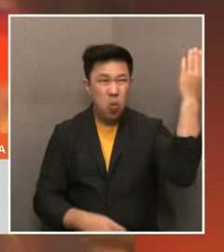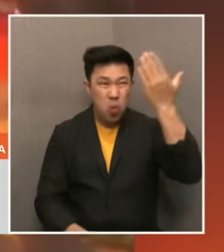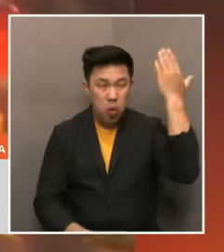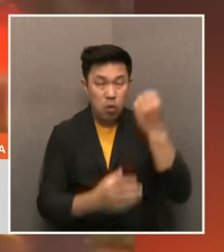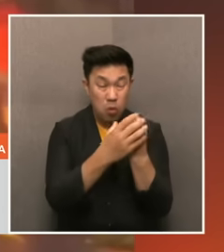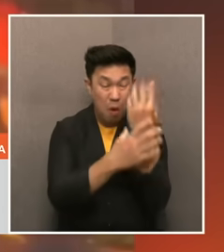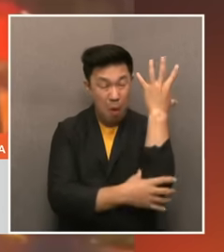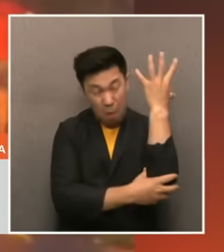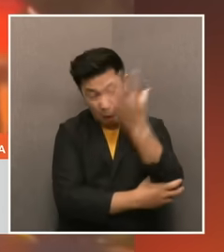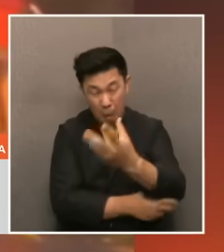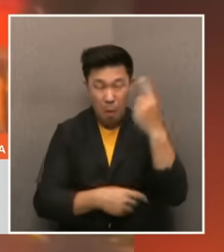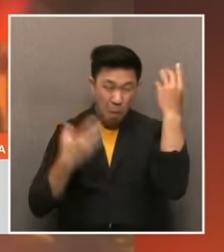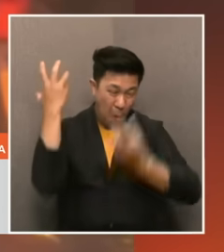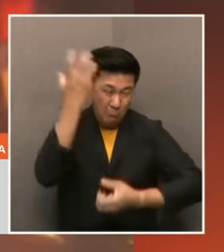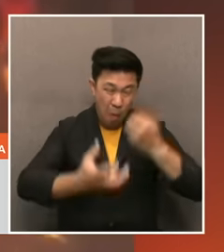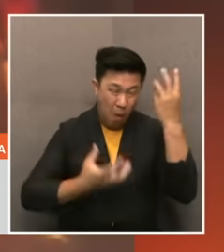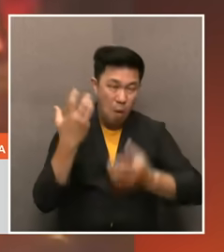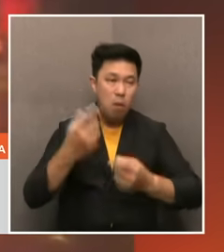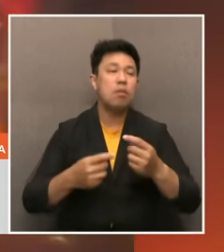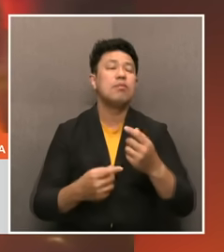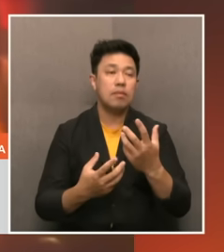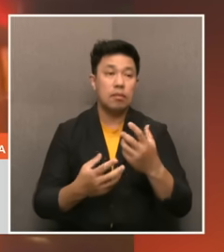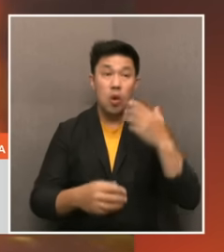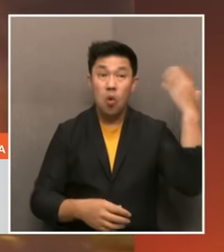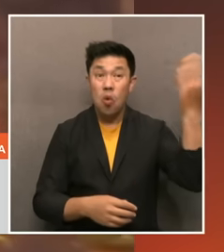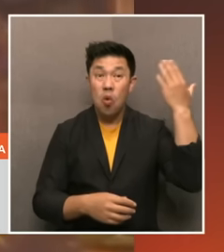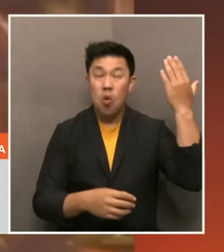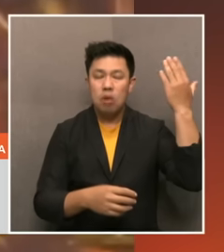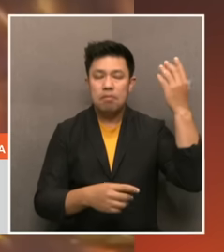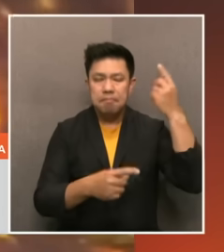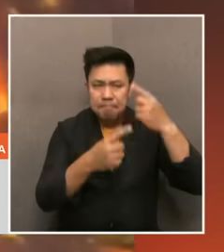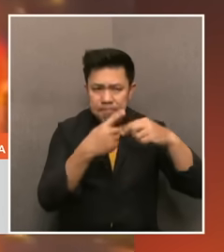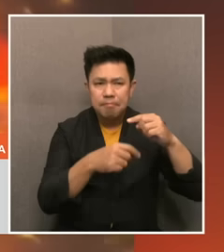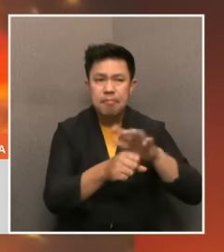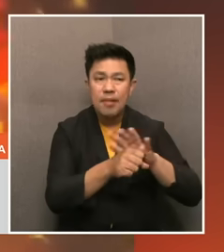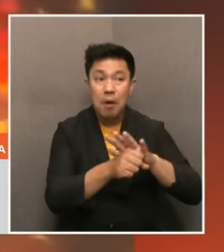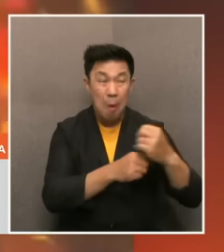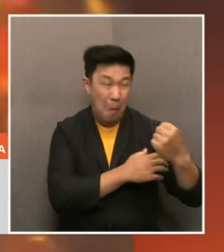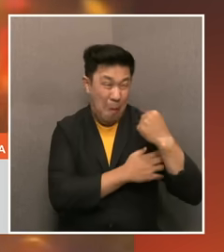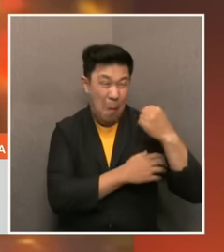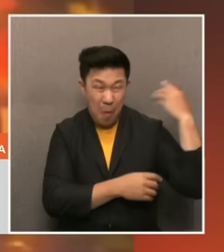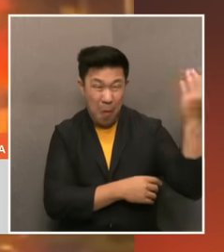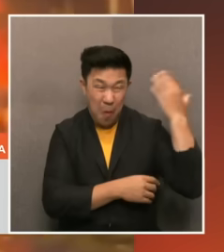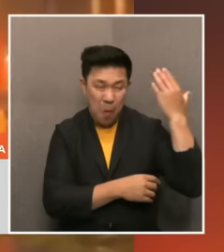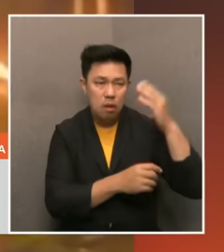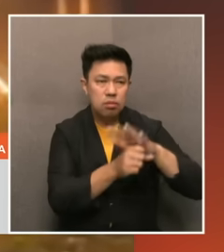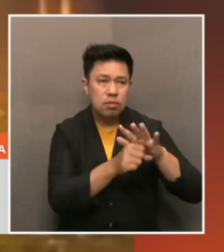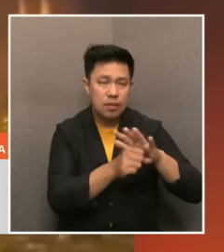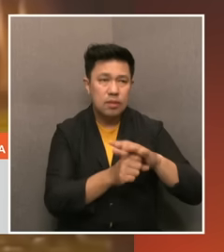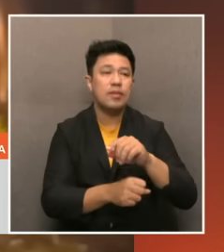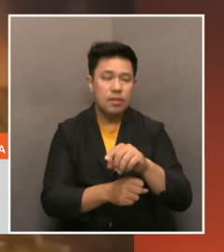ไม้หักโค่นเป็นจำนวนมากพายุลูกนี้เริ่มอ่อนกำลังลงเล็กน้อยหลังจากพัดเข้าฝั่งที่เมืองปังกา